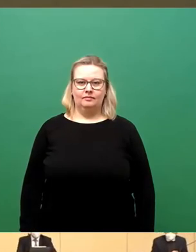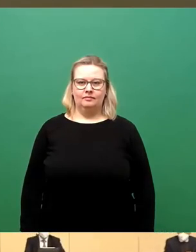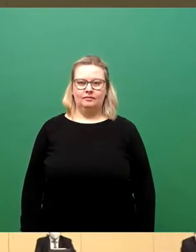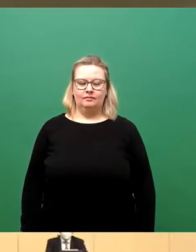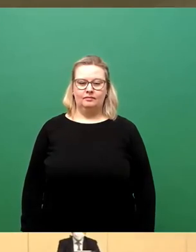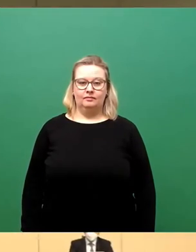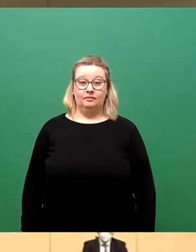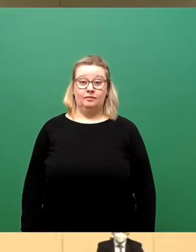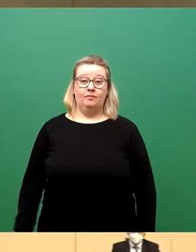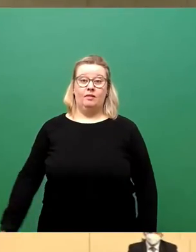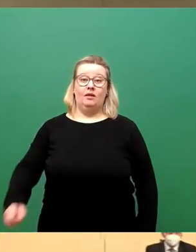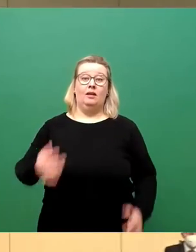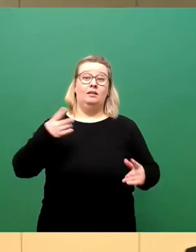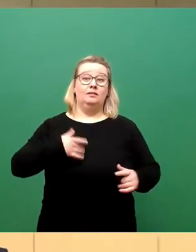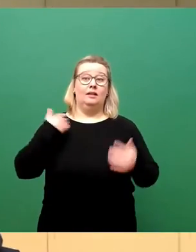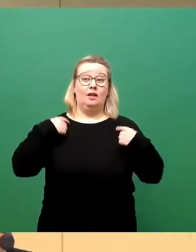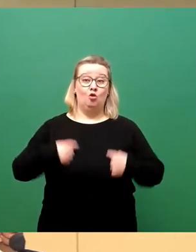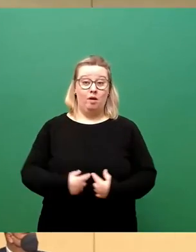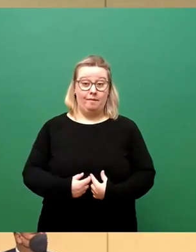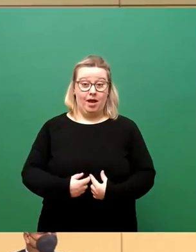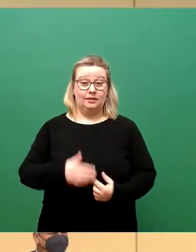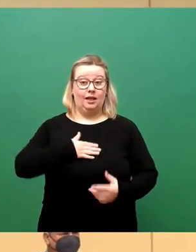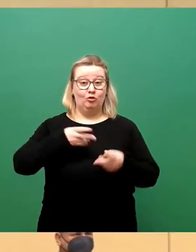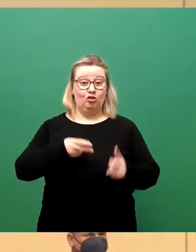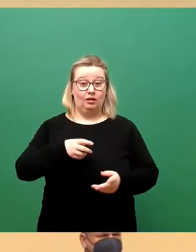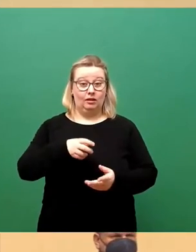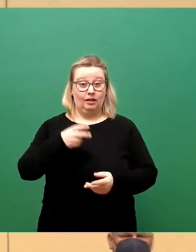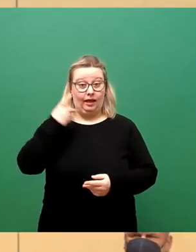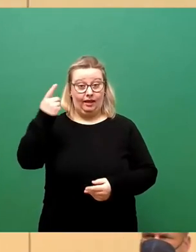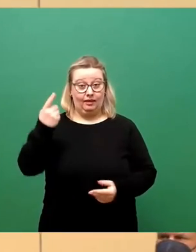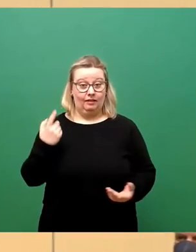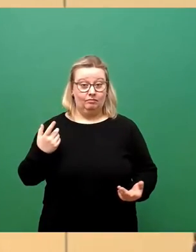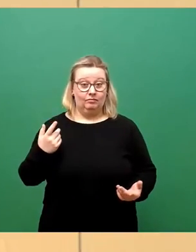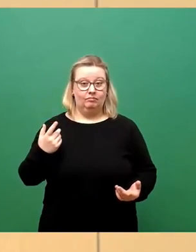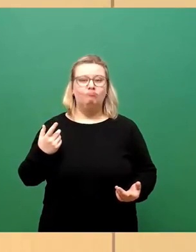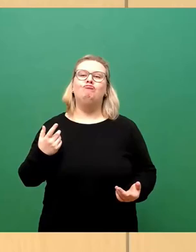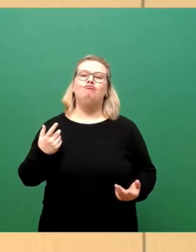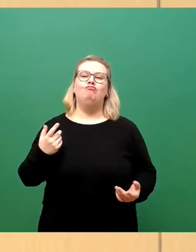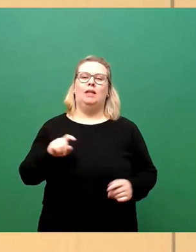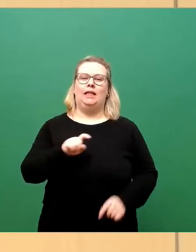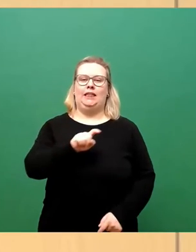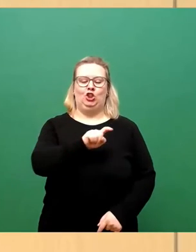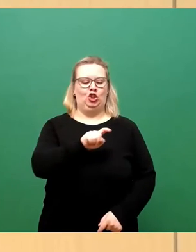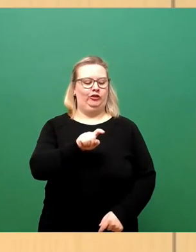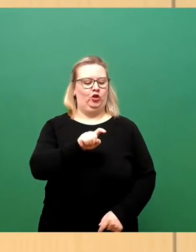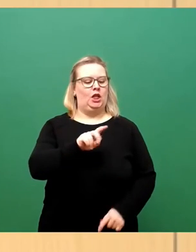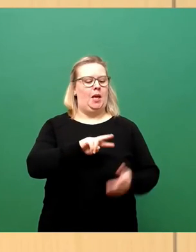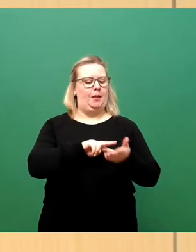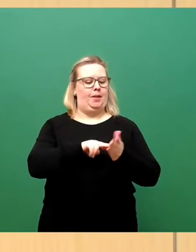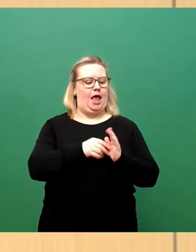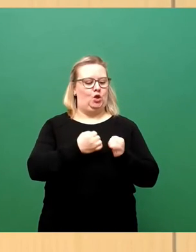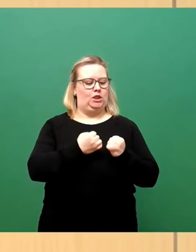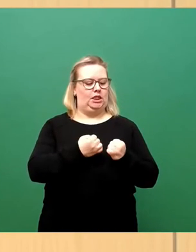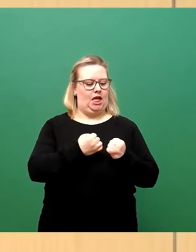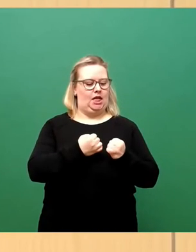Sehr geehrter Herr Oberbürgermeister, liebe Stadträte, liebe Stadträte, Stichwort Planungssicherheit. Ich finde es ja sehr niedlich,